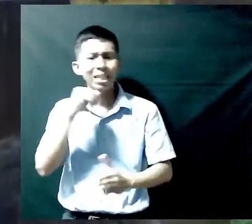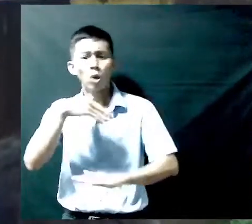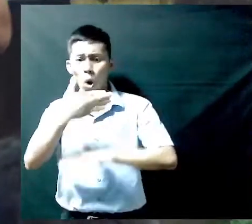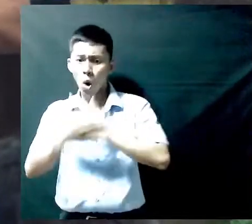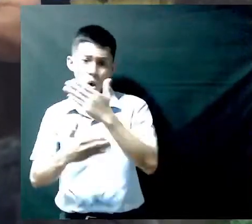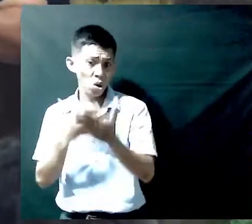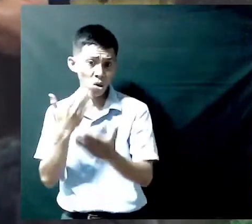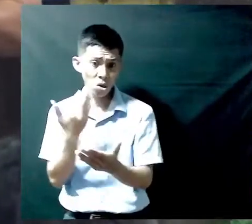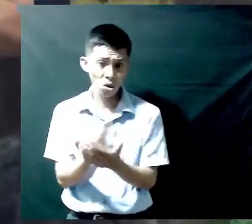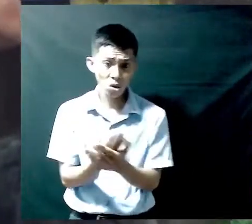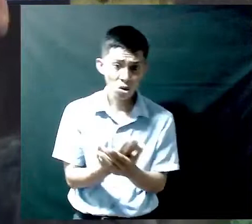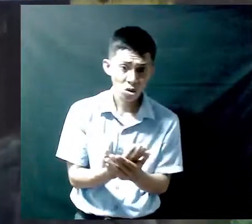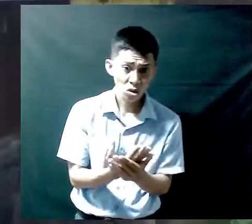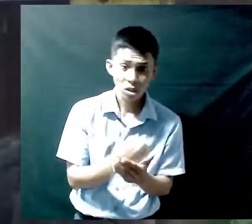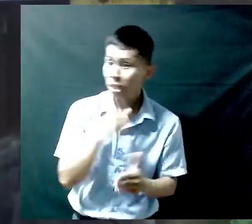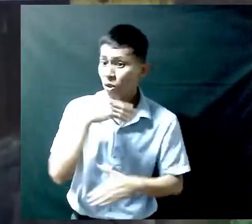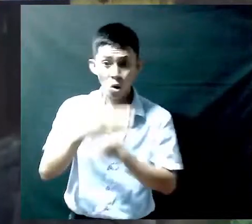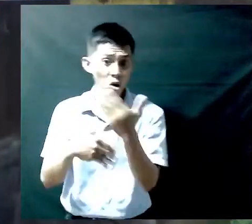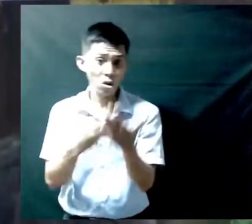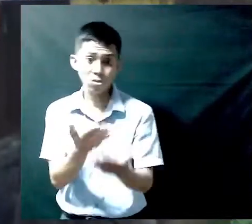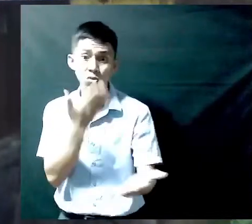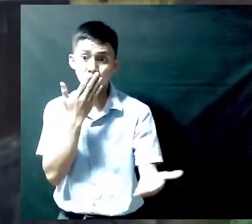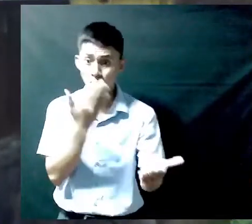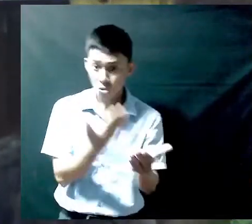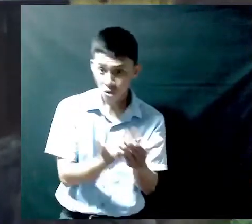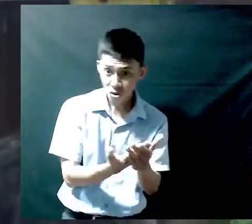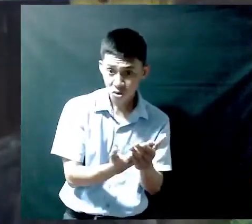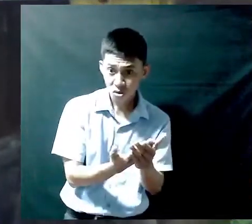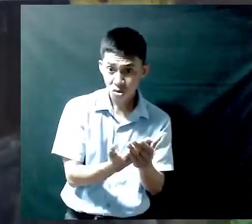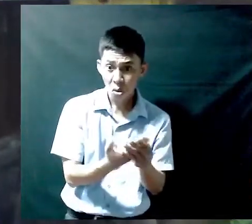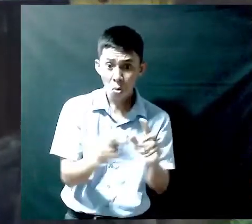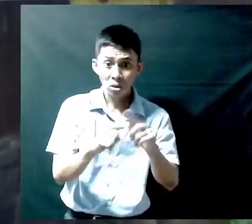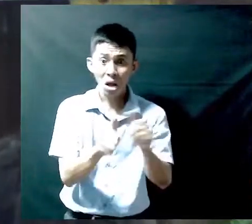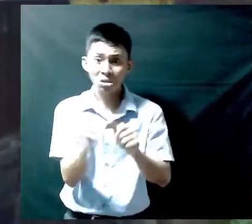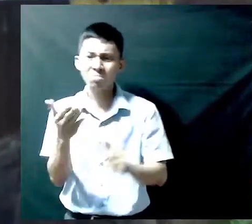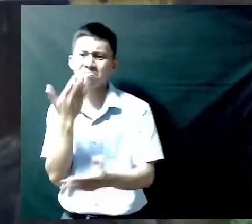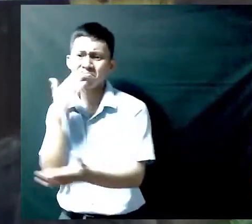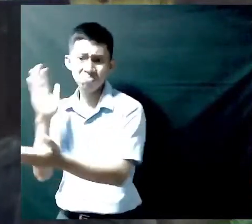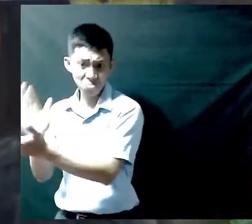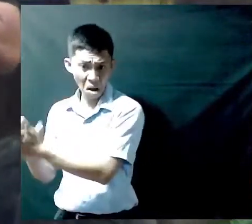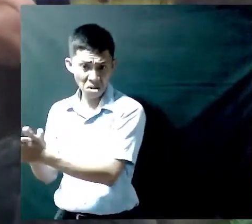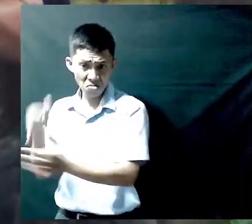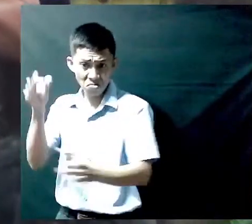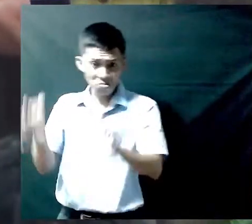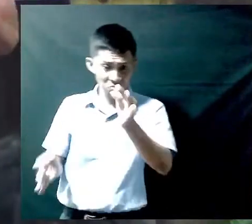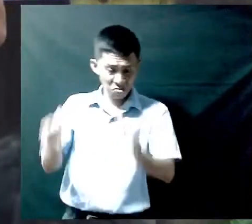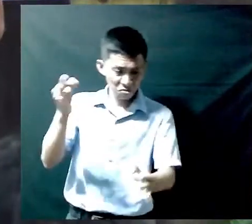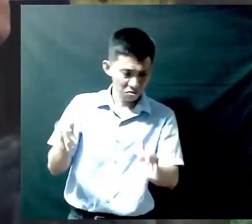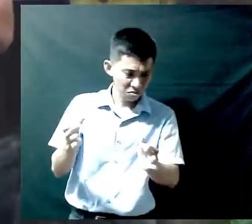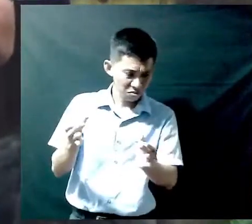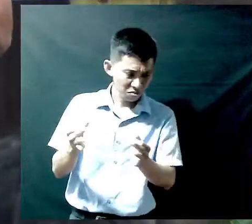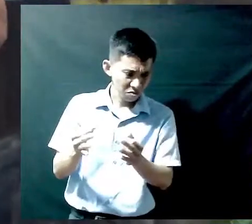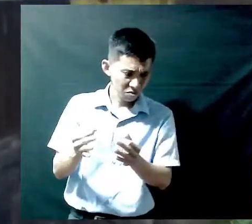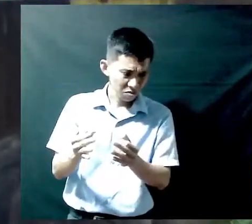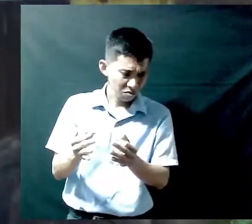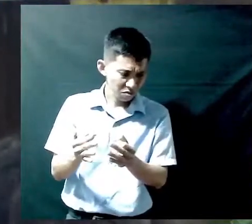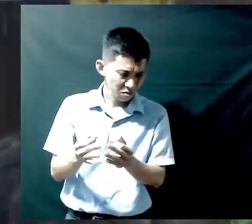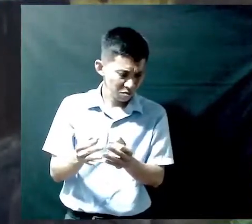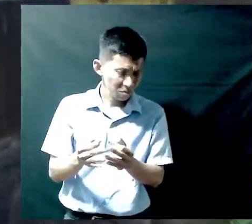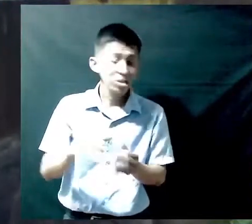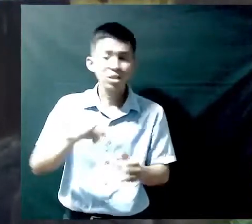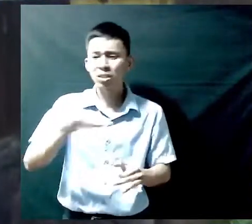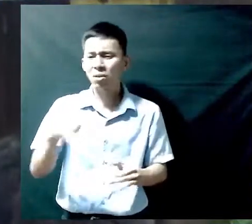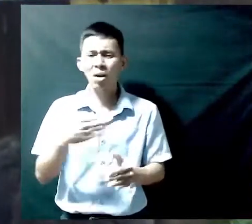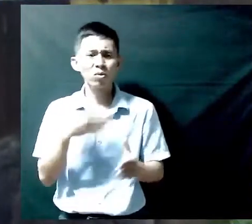na nilagay ni Lord ay mga matutuwid na hukom. Meron diyang mga sabihin nating talagang gumawa ng